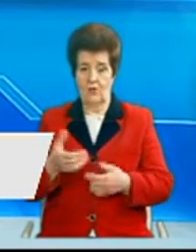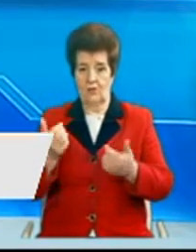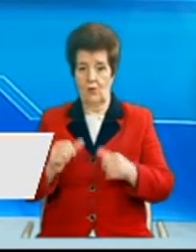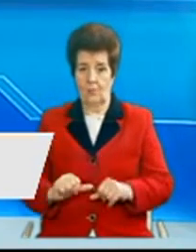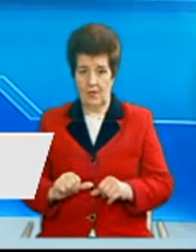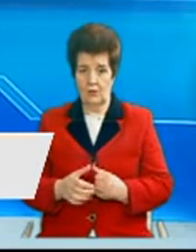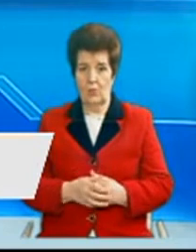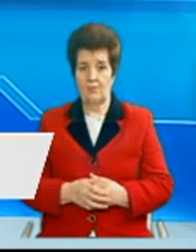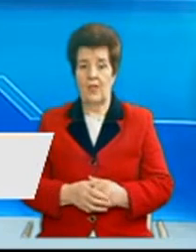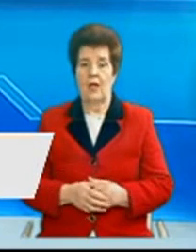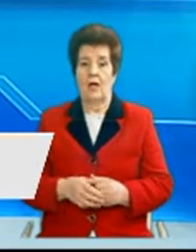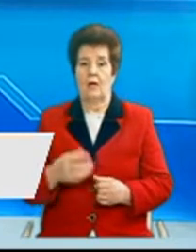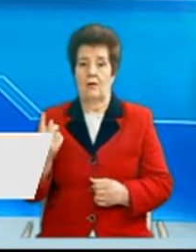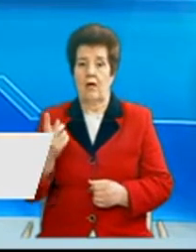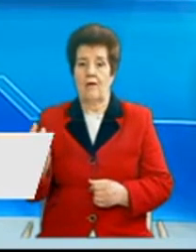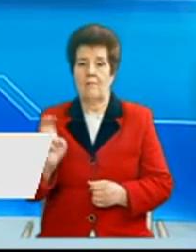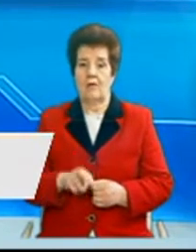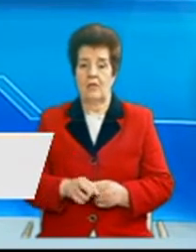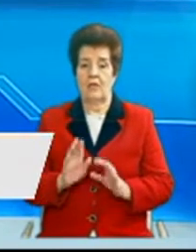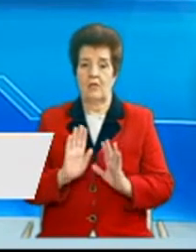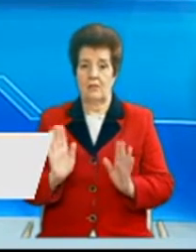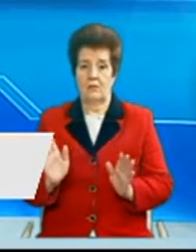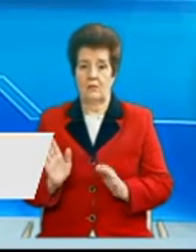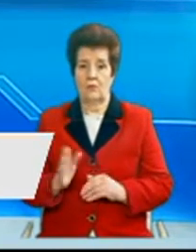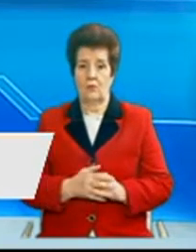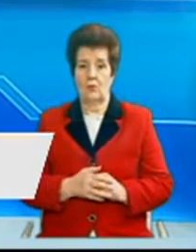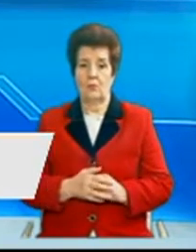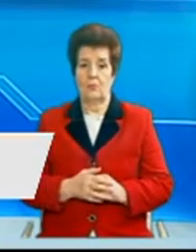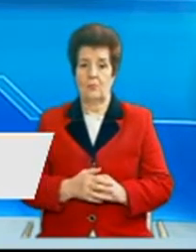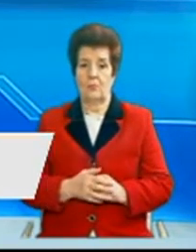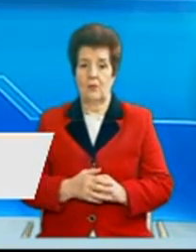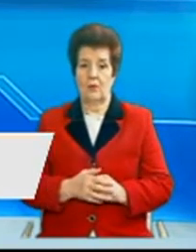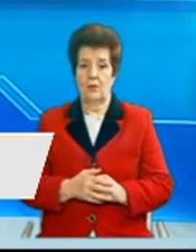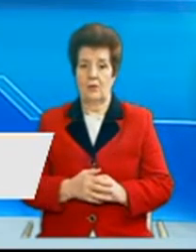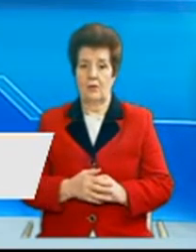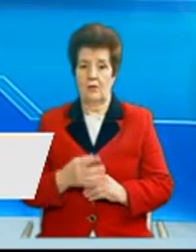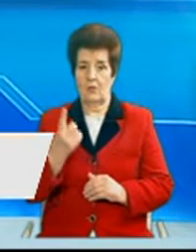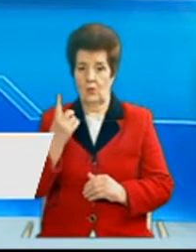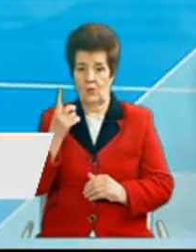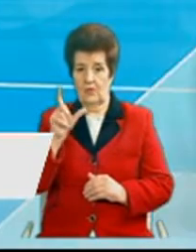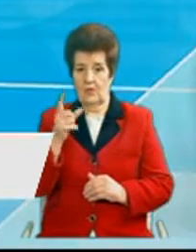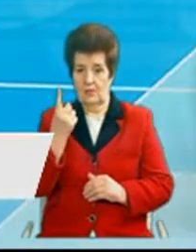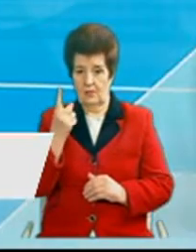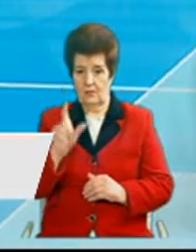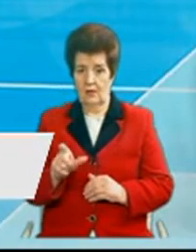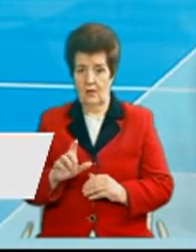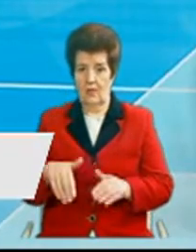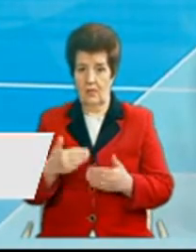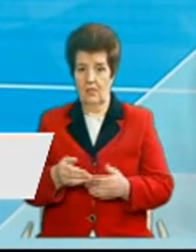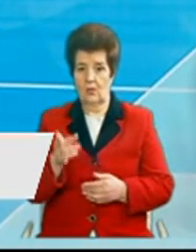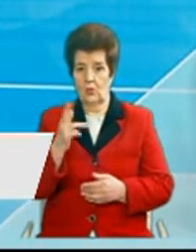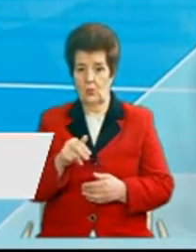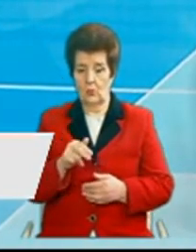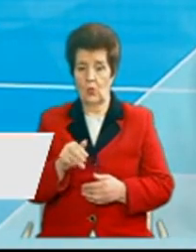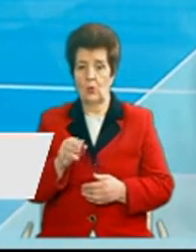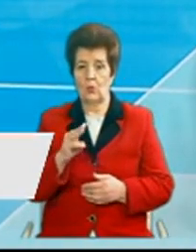emisiunii, pentru că nu a venit în studio, nu a răspuns invitații decât un singur candidat. Este vorba de Tudor